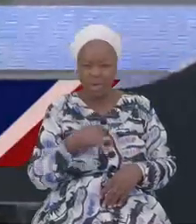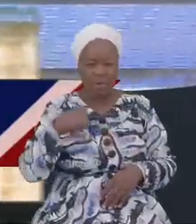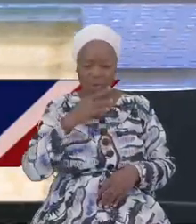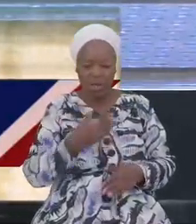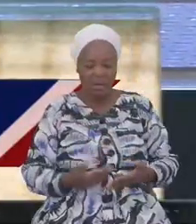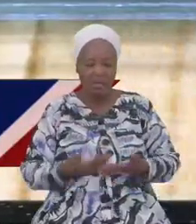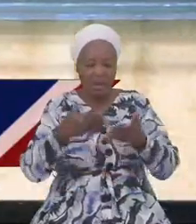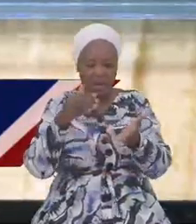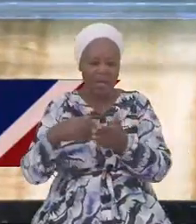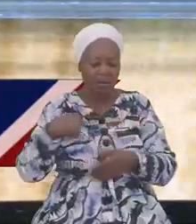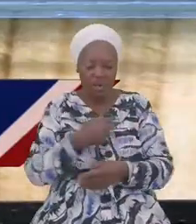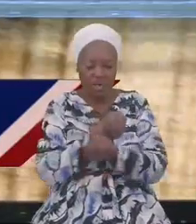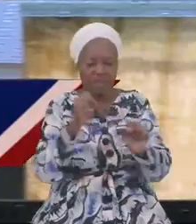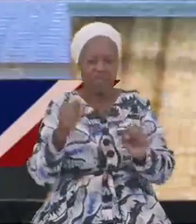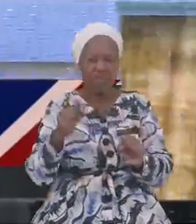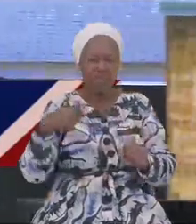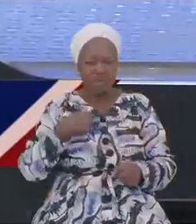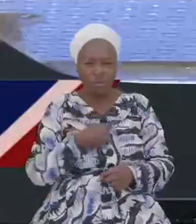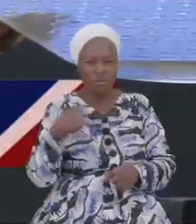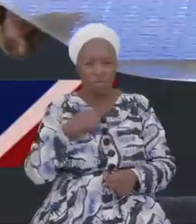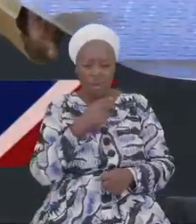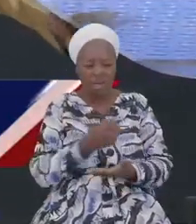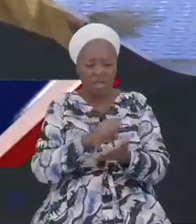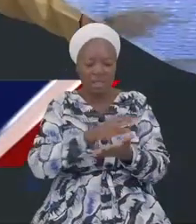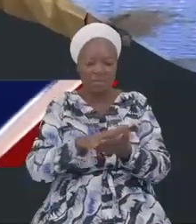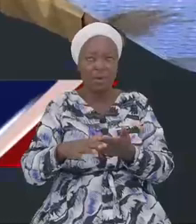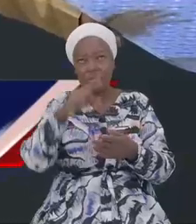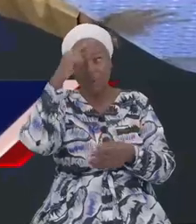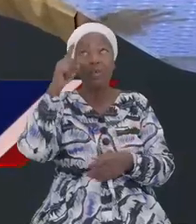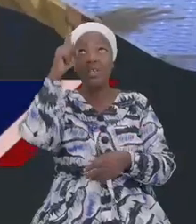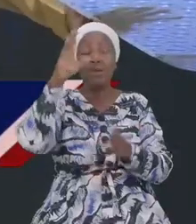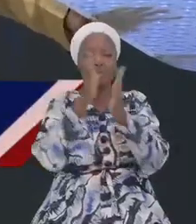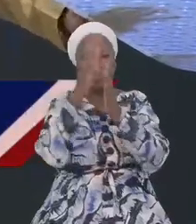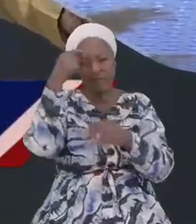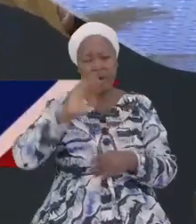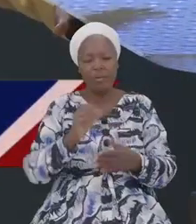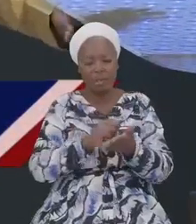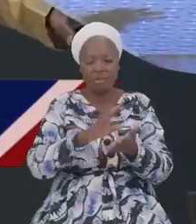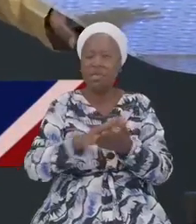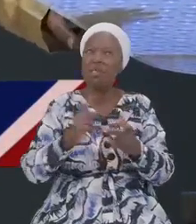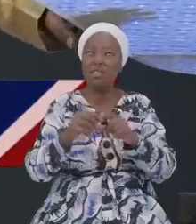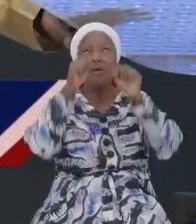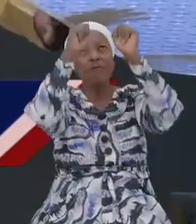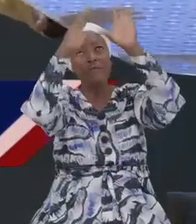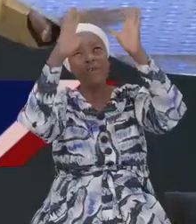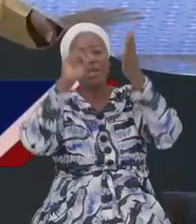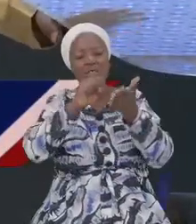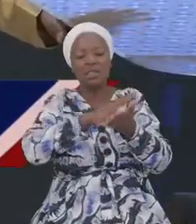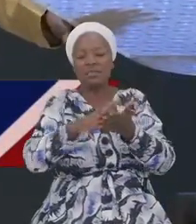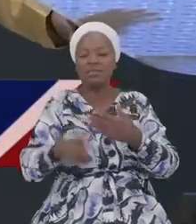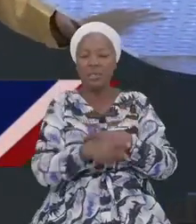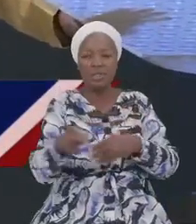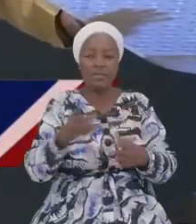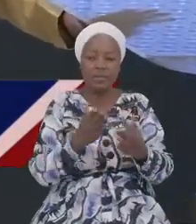Nous sommes sanctifiés. Il a prié pour notre sanctification. Et il a dit, Père, sanctifie-les par